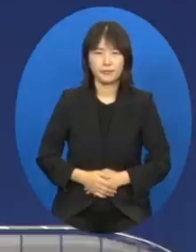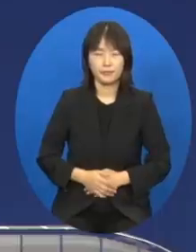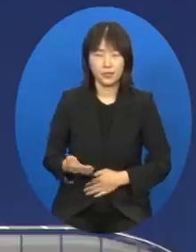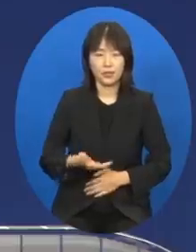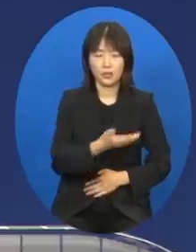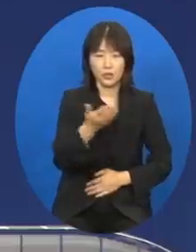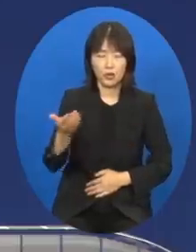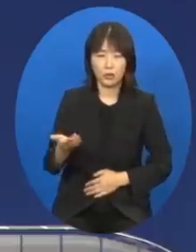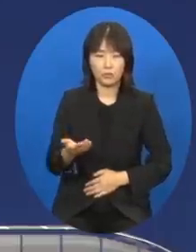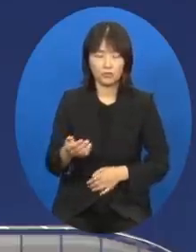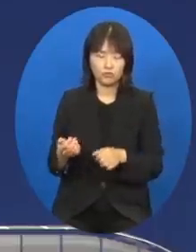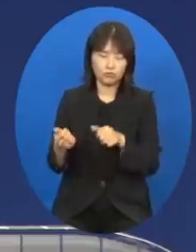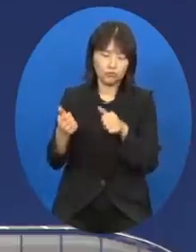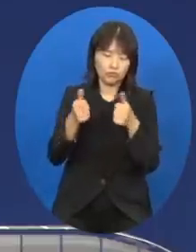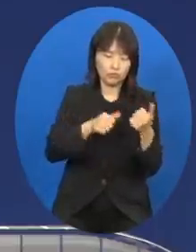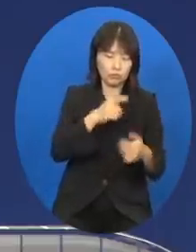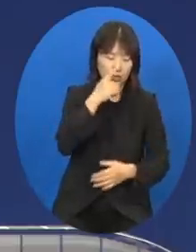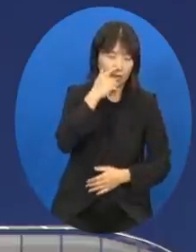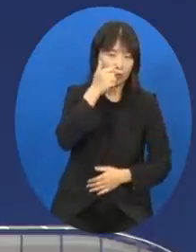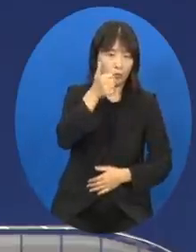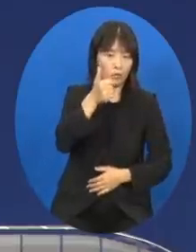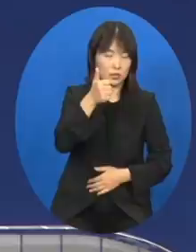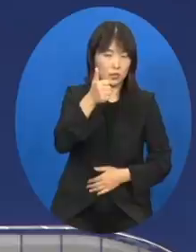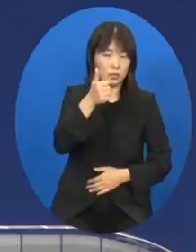여러분, 돌아가신 아버님 추도예배,